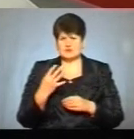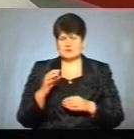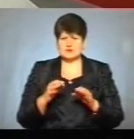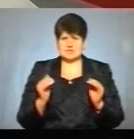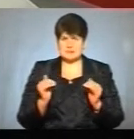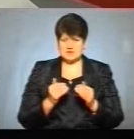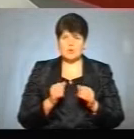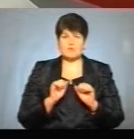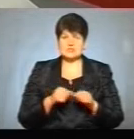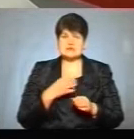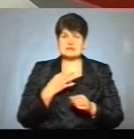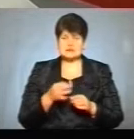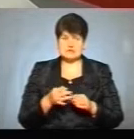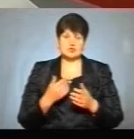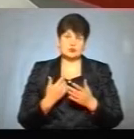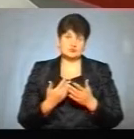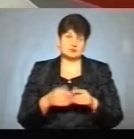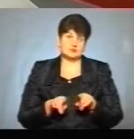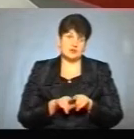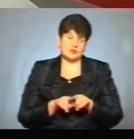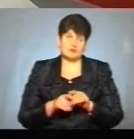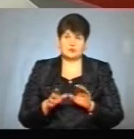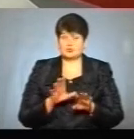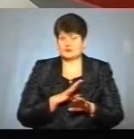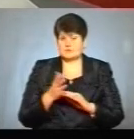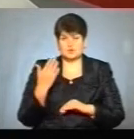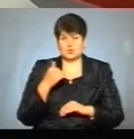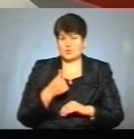можна вважати, що сьогодні картина така, яка приблизно була минулого року.